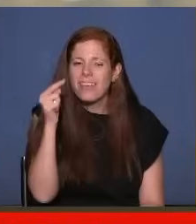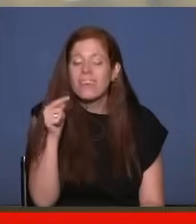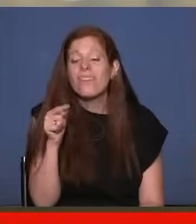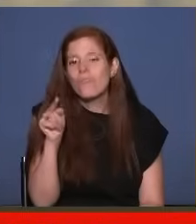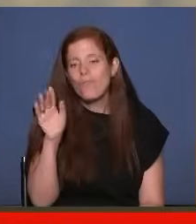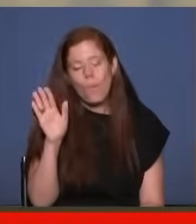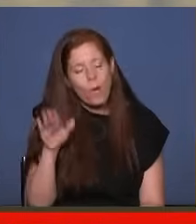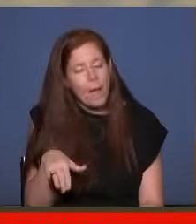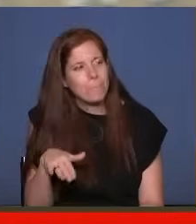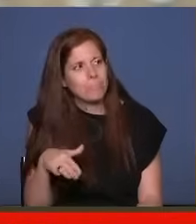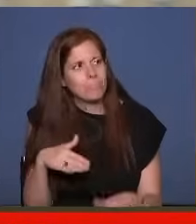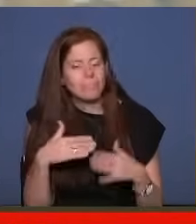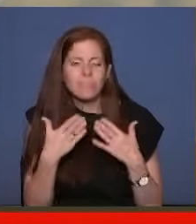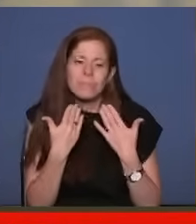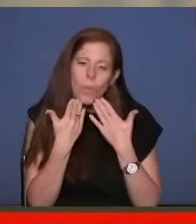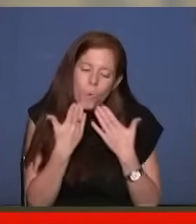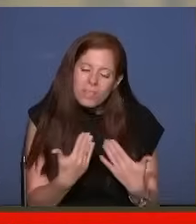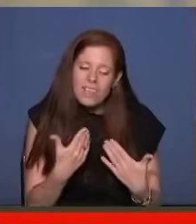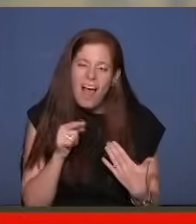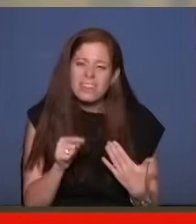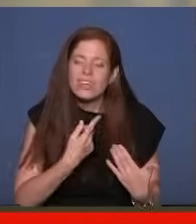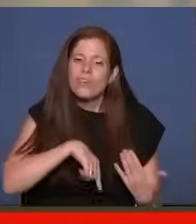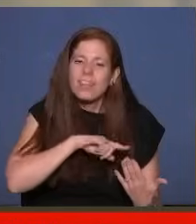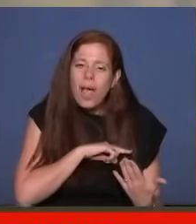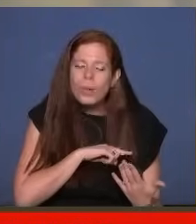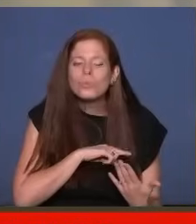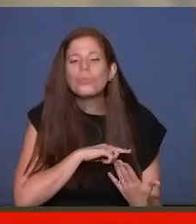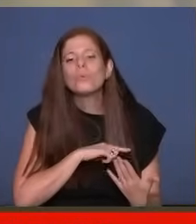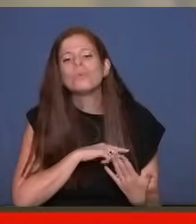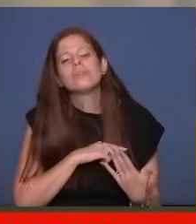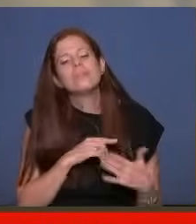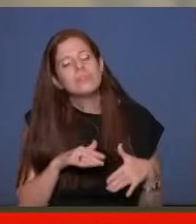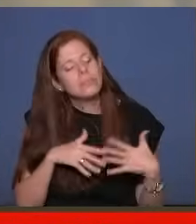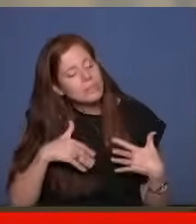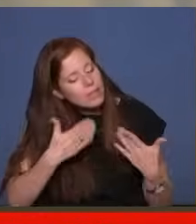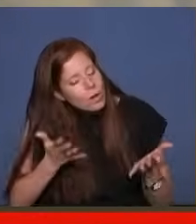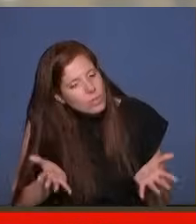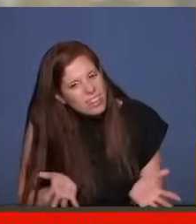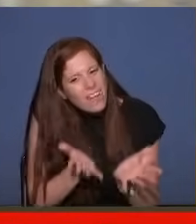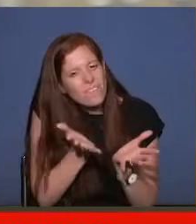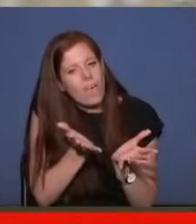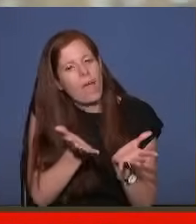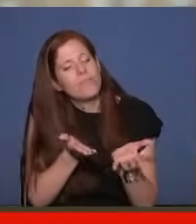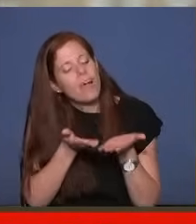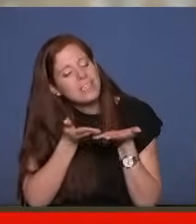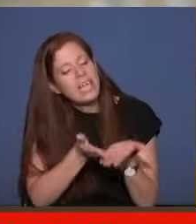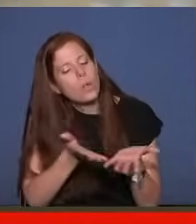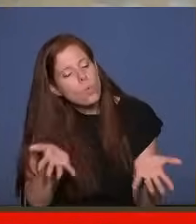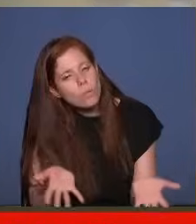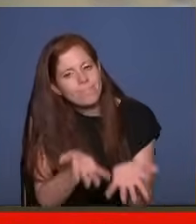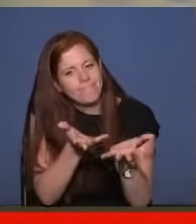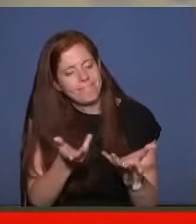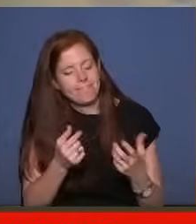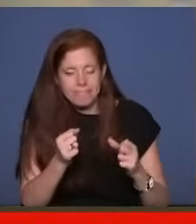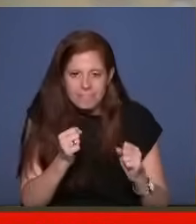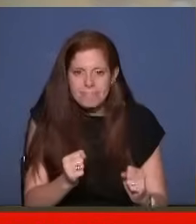גם... הכיר תודה בזה שאנחנו נתנו את הדחיפה הקלה ועזרנו לו לעמוד על